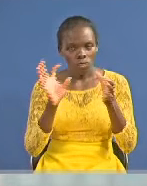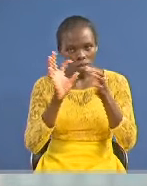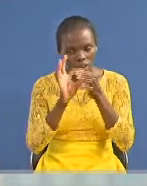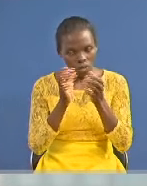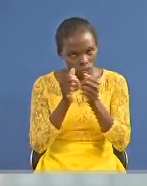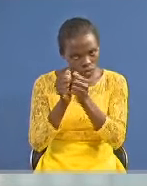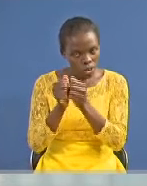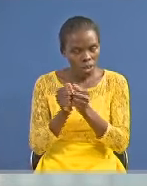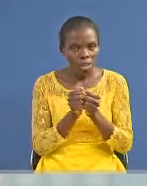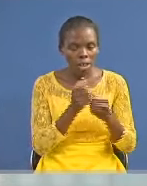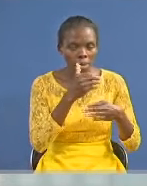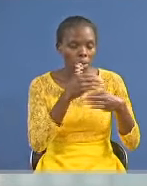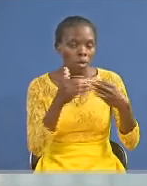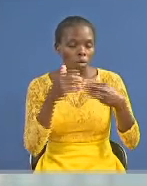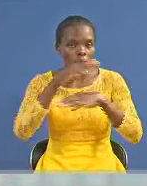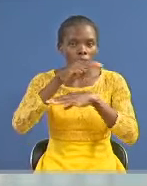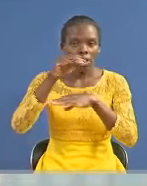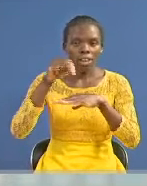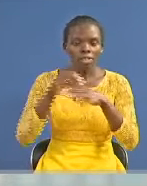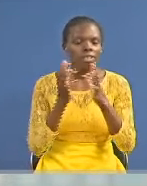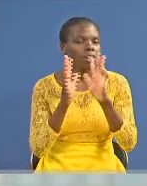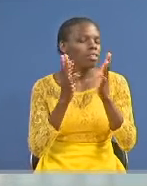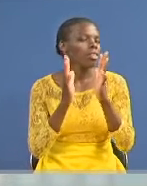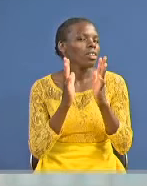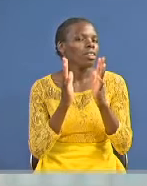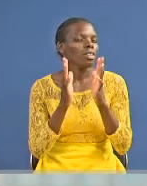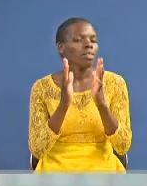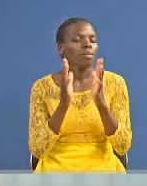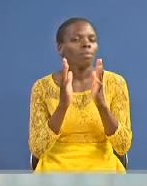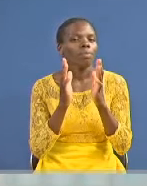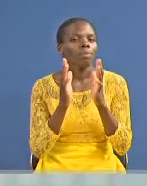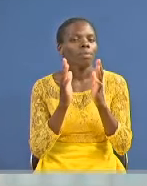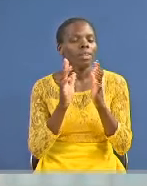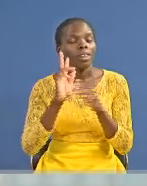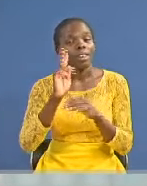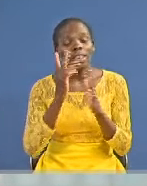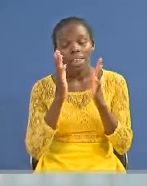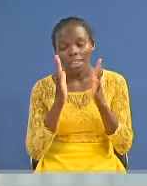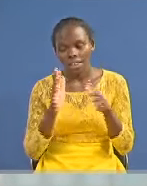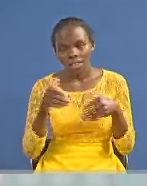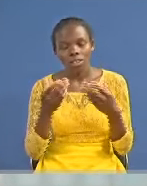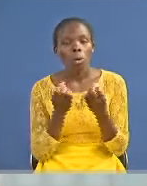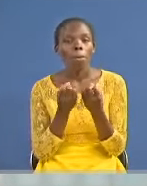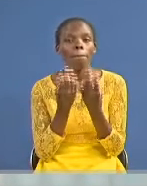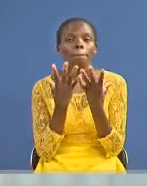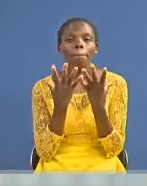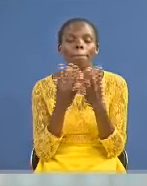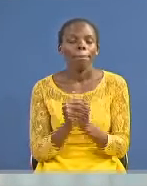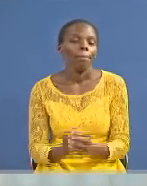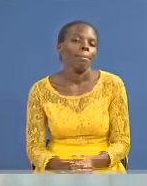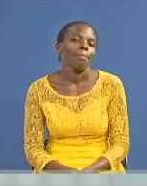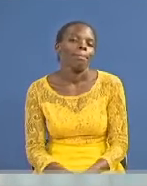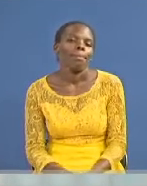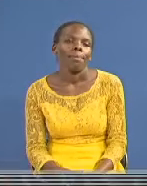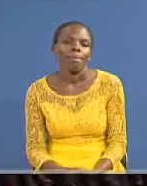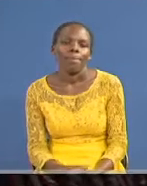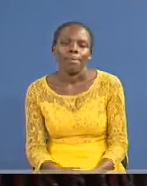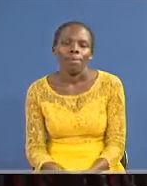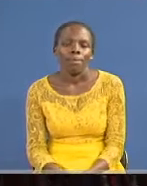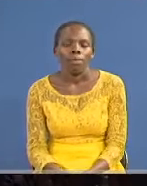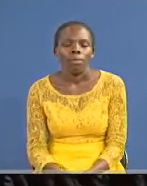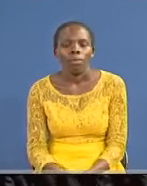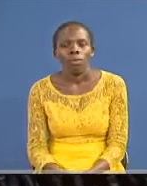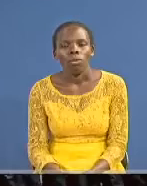pamoja katika ujenzi wa taifa katika sherehe zilizojawa na mbwembwe, huku wa Kenya wakijitokeza kwa wingi.